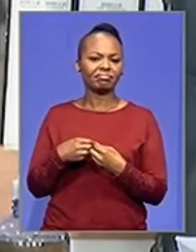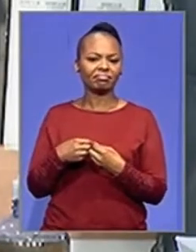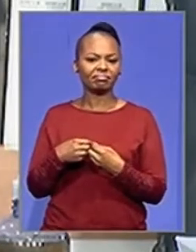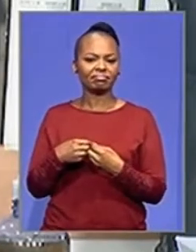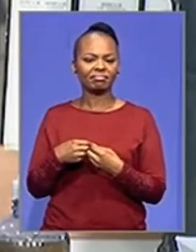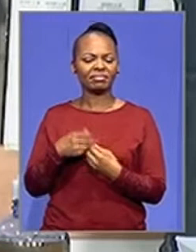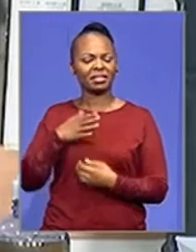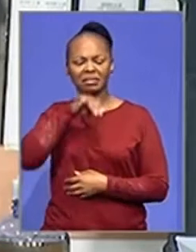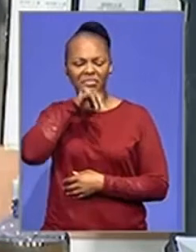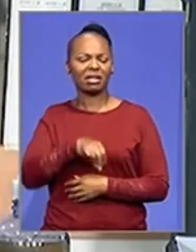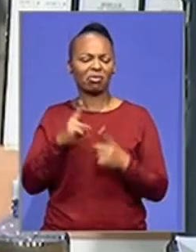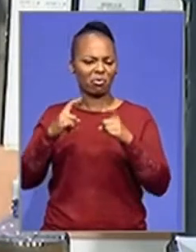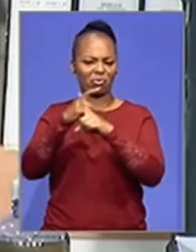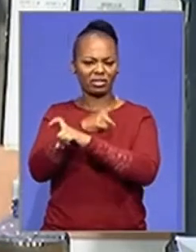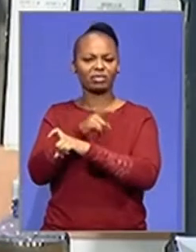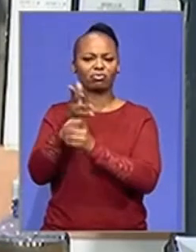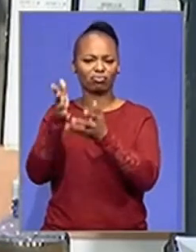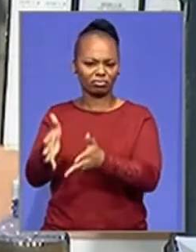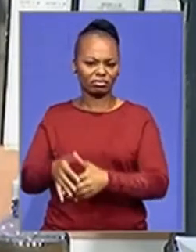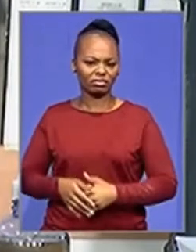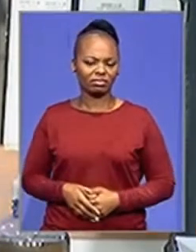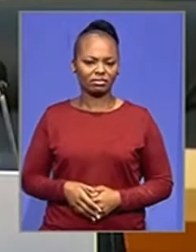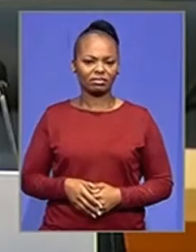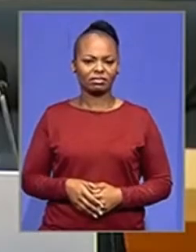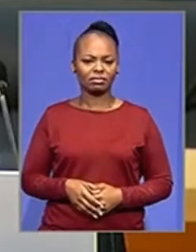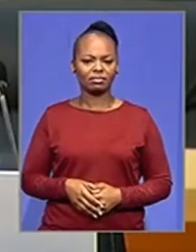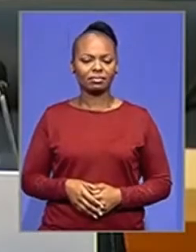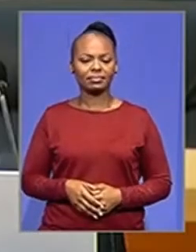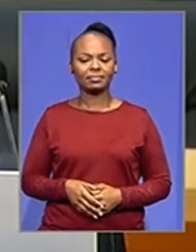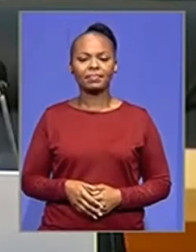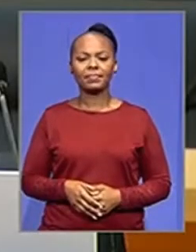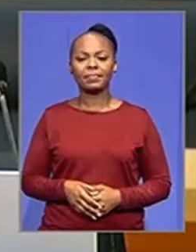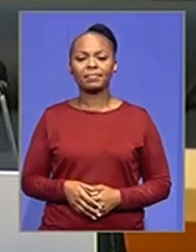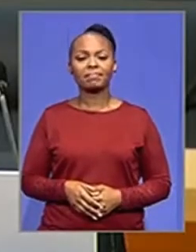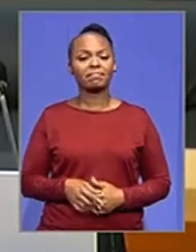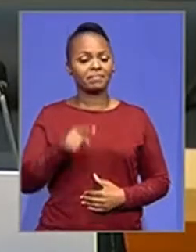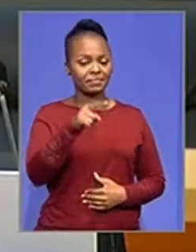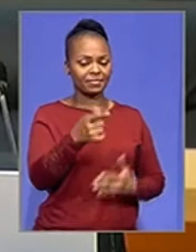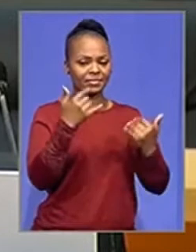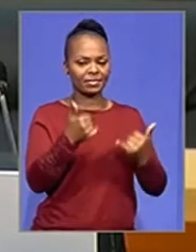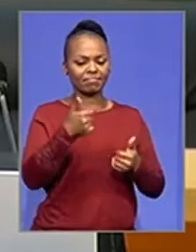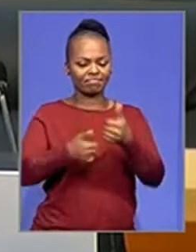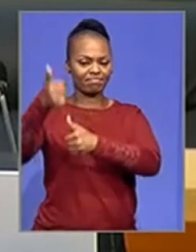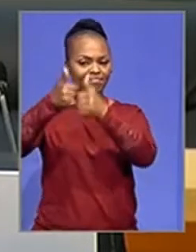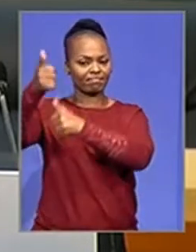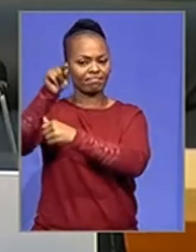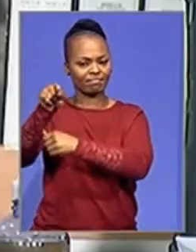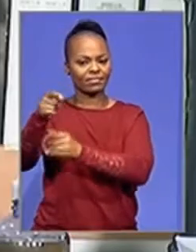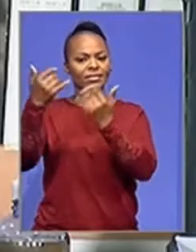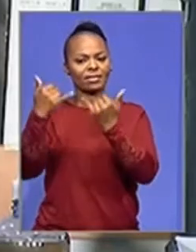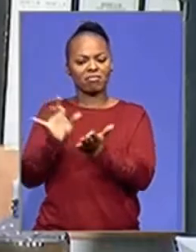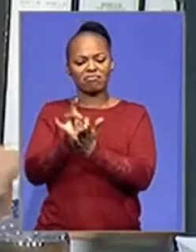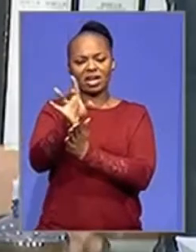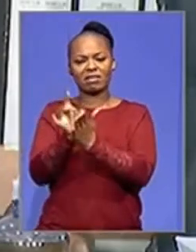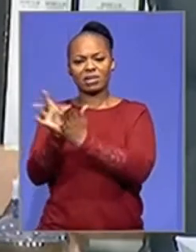conflict or something between us. Go na le ditatofatšo tša gore bahlankedi ba golwane ba rakilwe